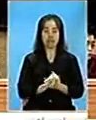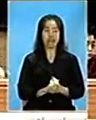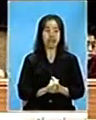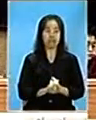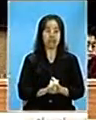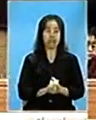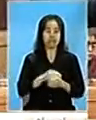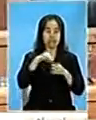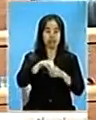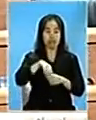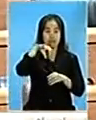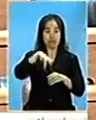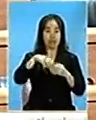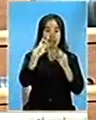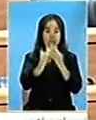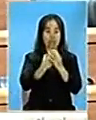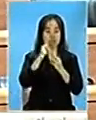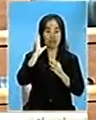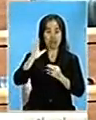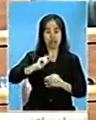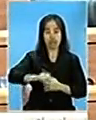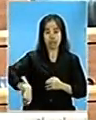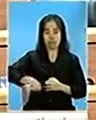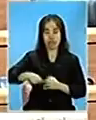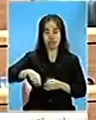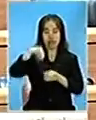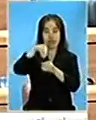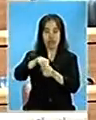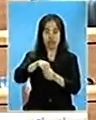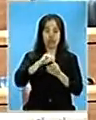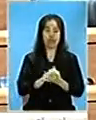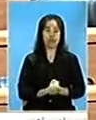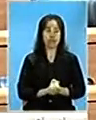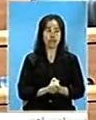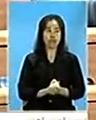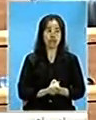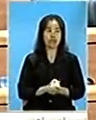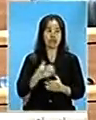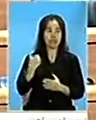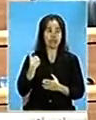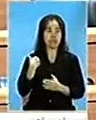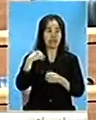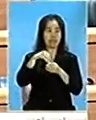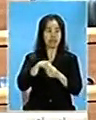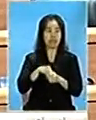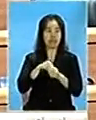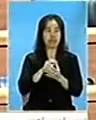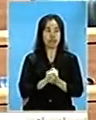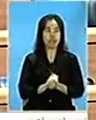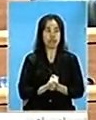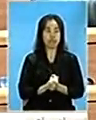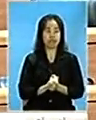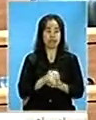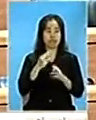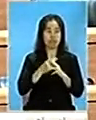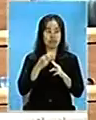อยู่ในเรือนจำกรุงพนมเปญที่มีอัครเดโชอัครมหาเดโชสมเด็จ